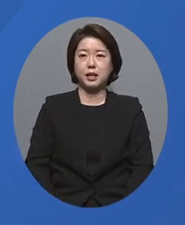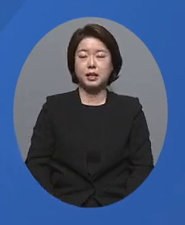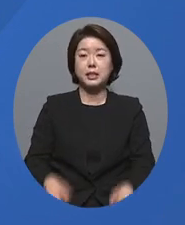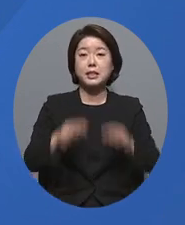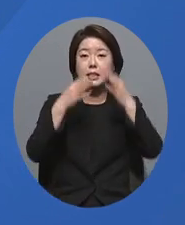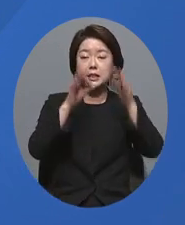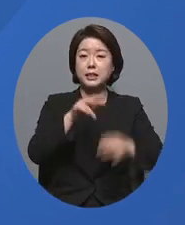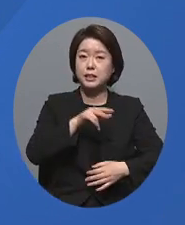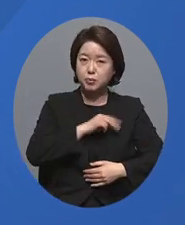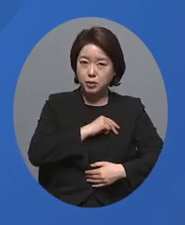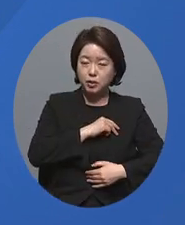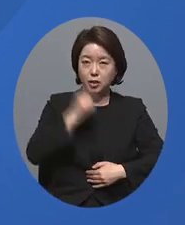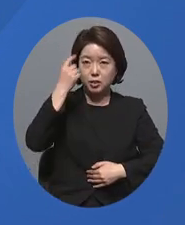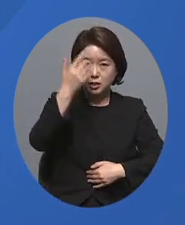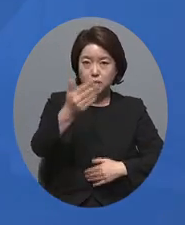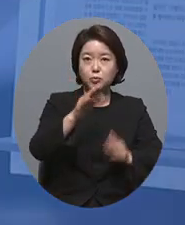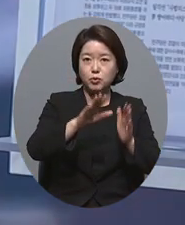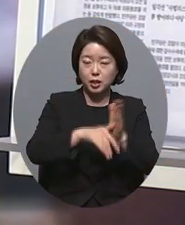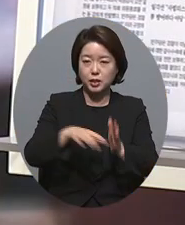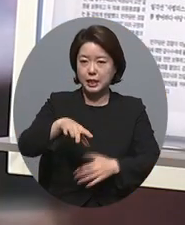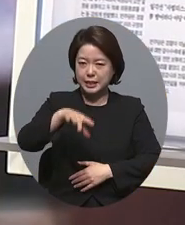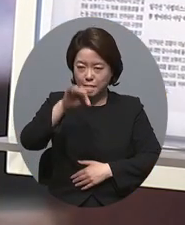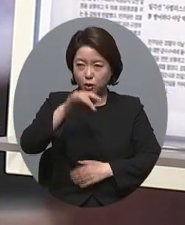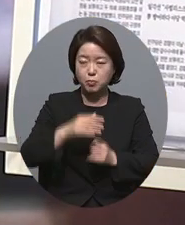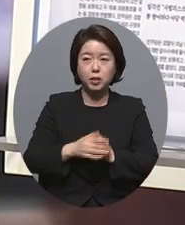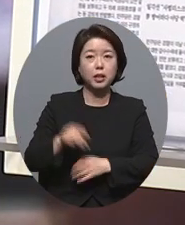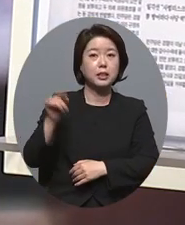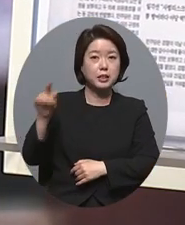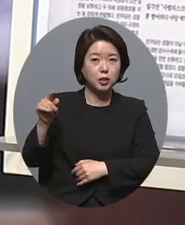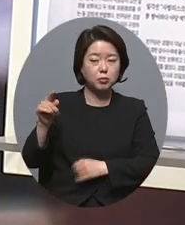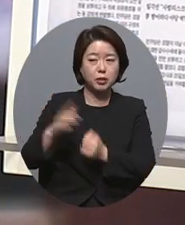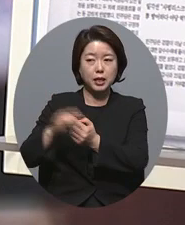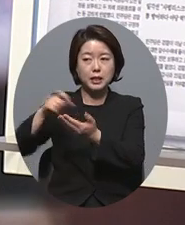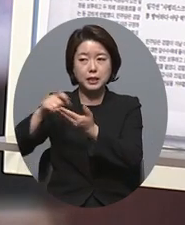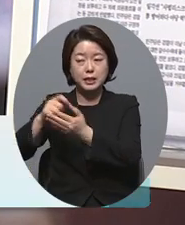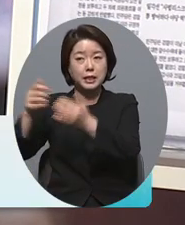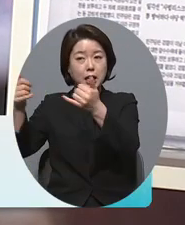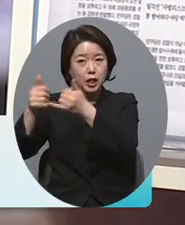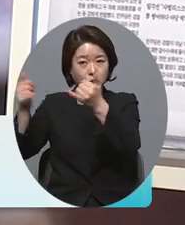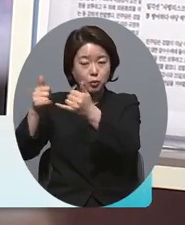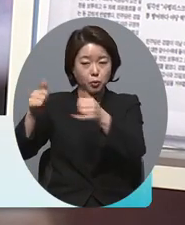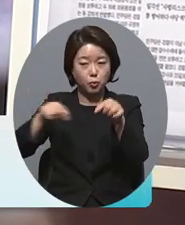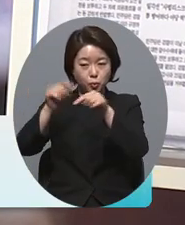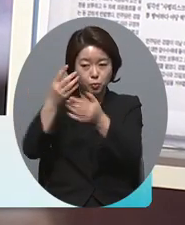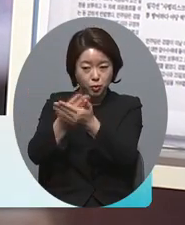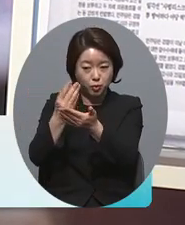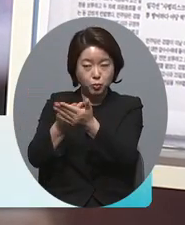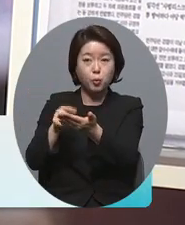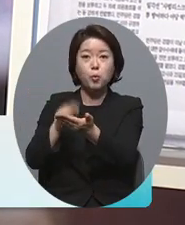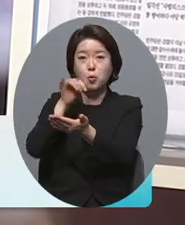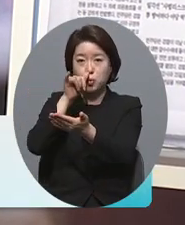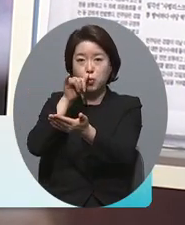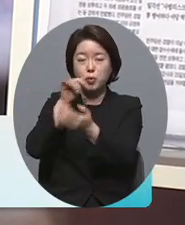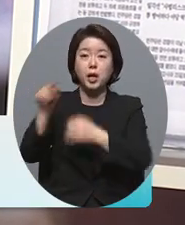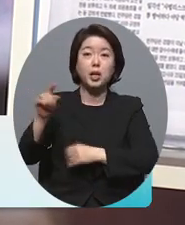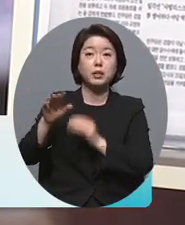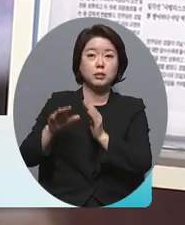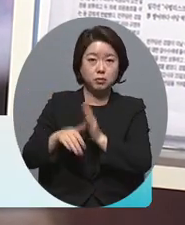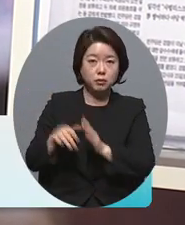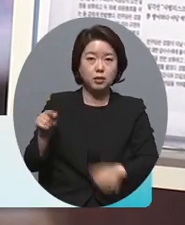의원이 질문할 때 맨 처음 단계에서 저분과 오늘 기자가 통화하는 녹취가 나오지 않습니까? 네네.